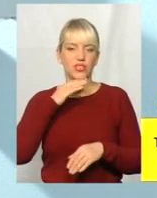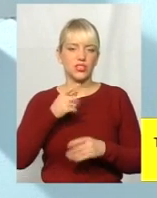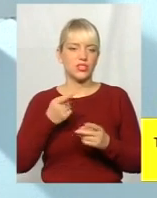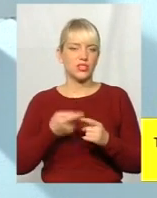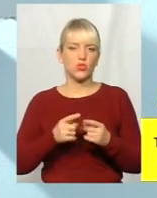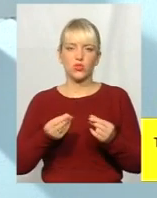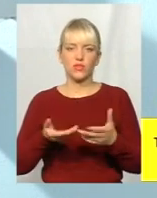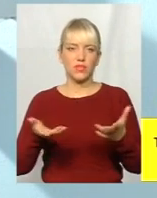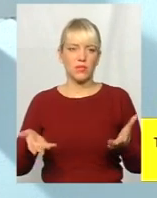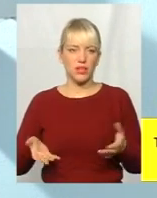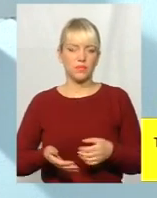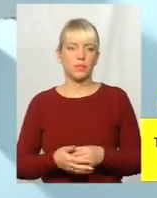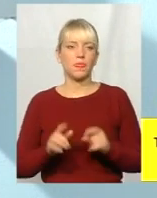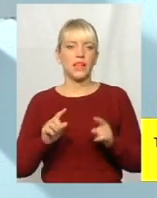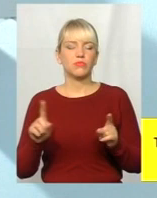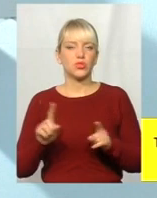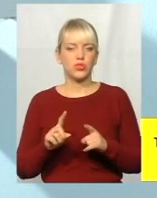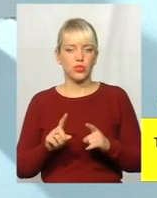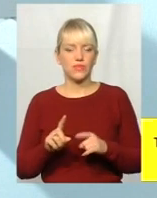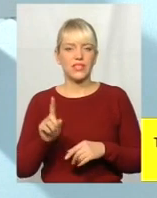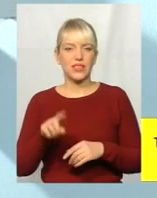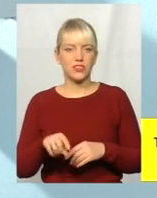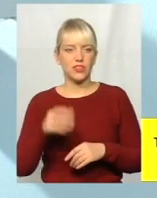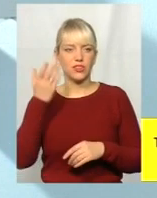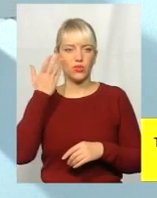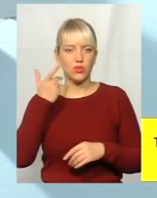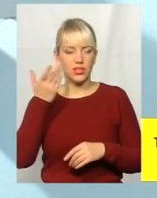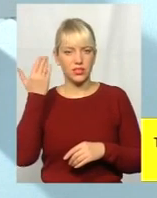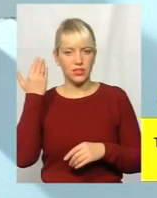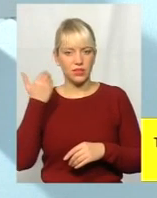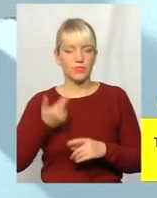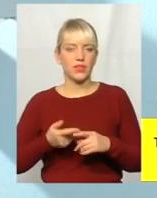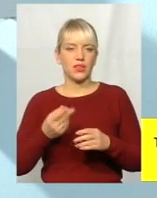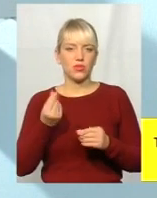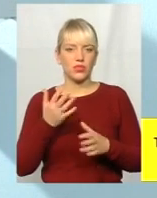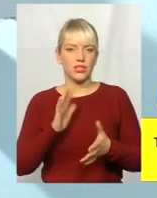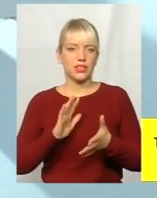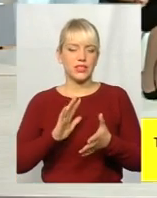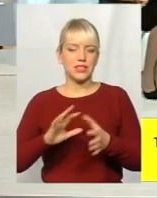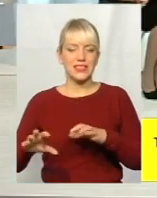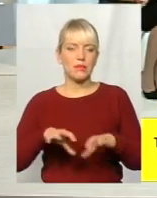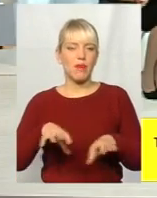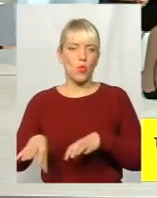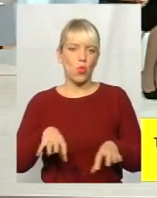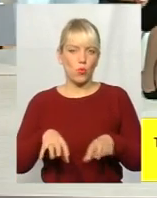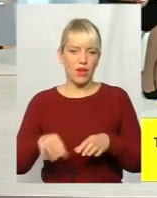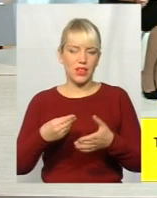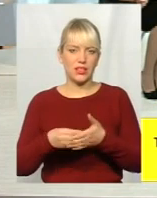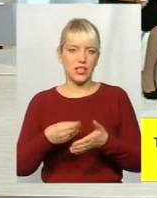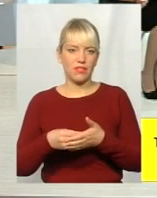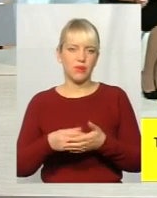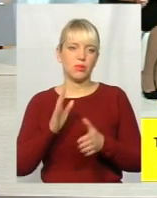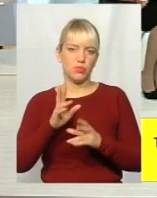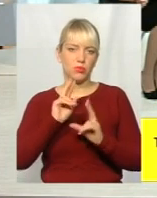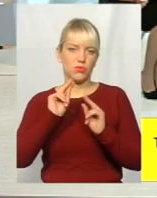немає. Тому що все ж таки колись трохи спекулювали тарифами, ми будемо говорити